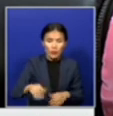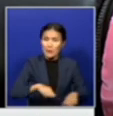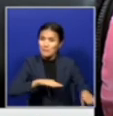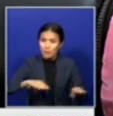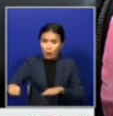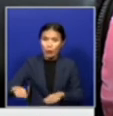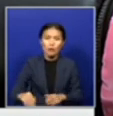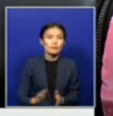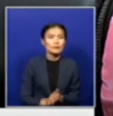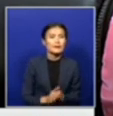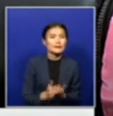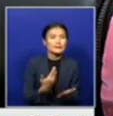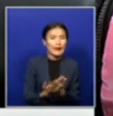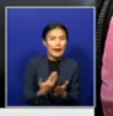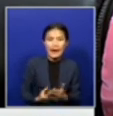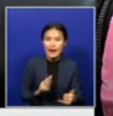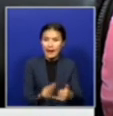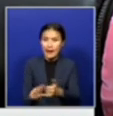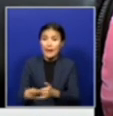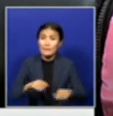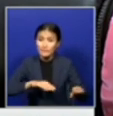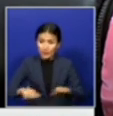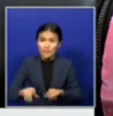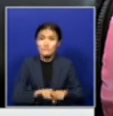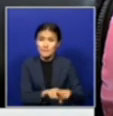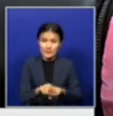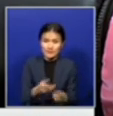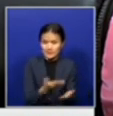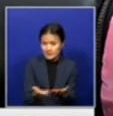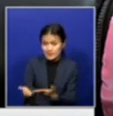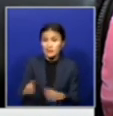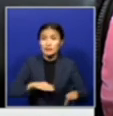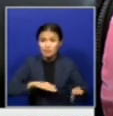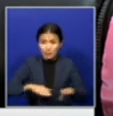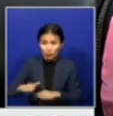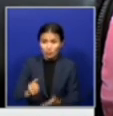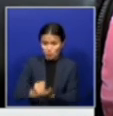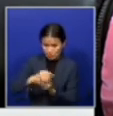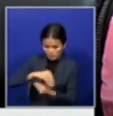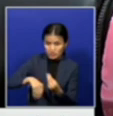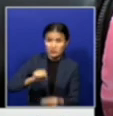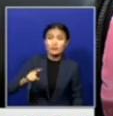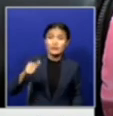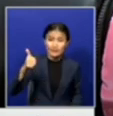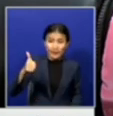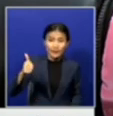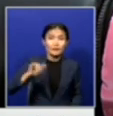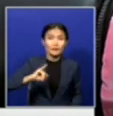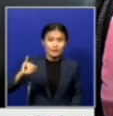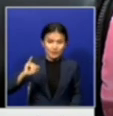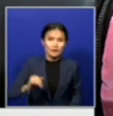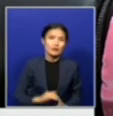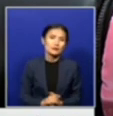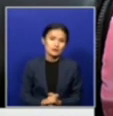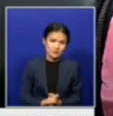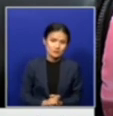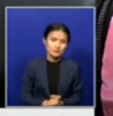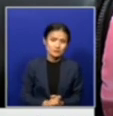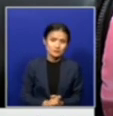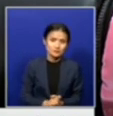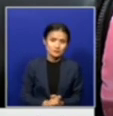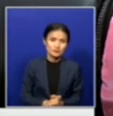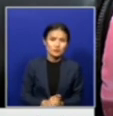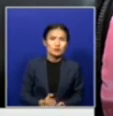ที่ผมได้กราบเรียนไปก่อนหน้านี้นะครับแต่ถ้าเกิดตกพร้อมๆกันทั่วประเทศแน่นอนครับพลังขับเคลื่อนทางเศรษฐกิจ